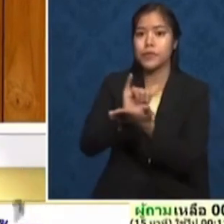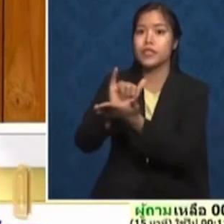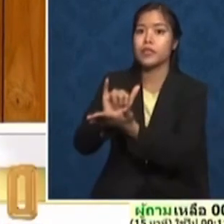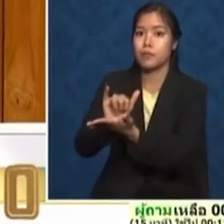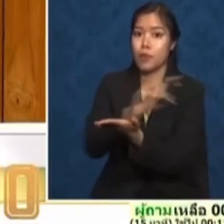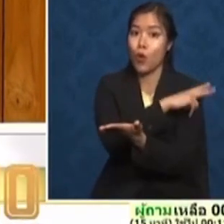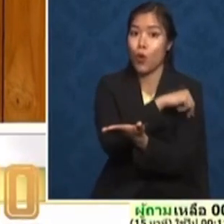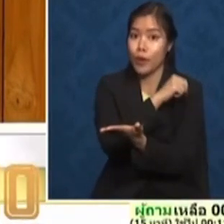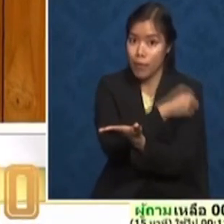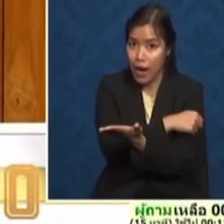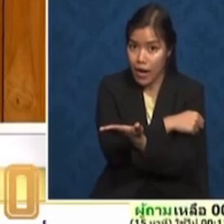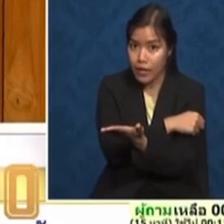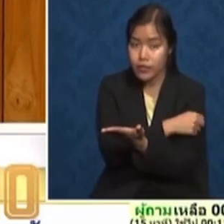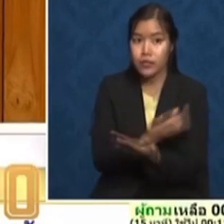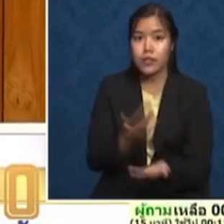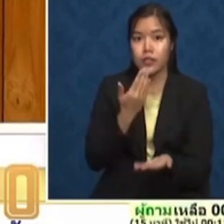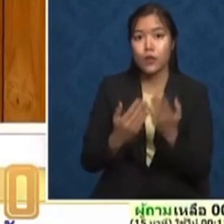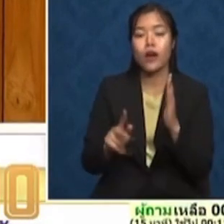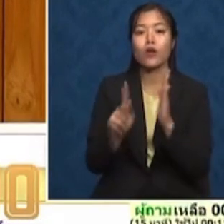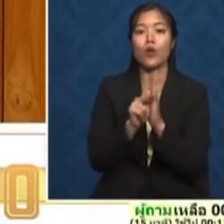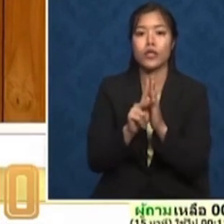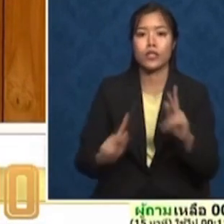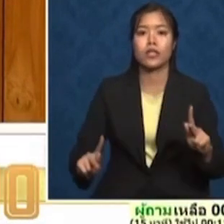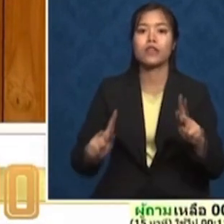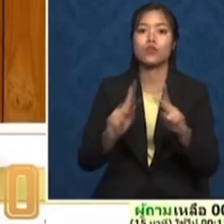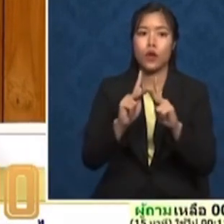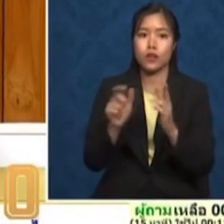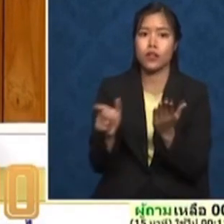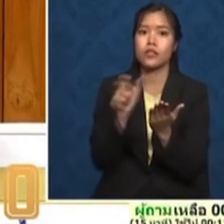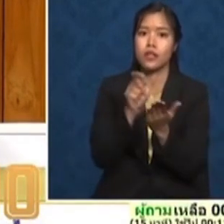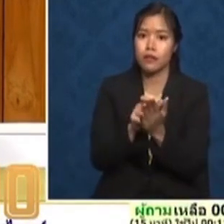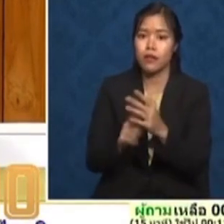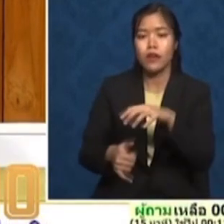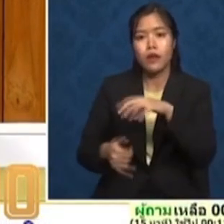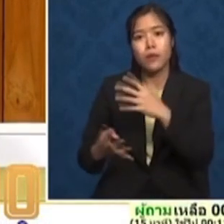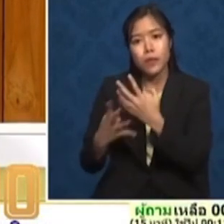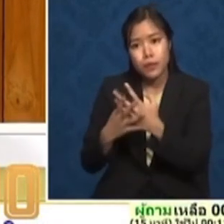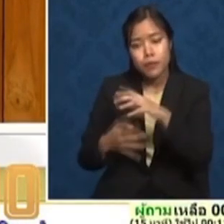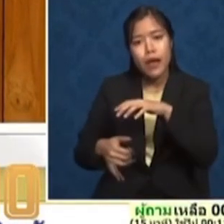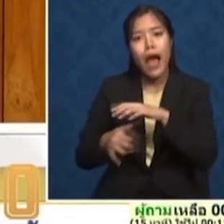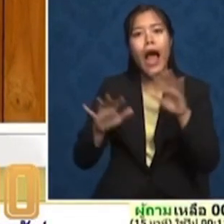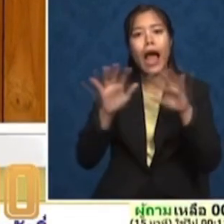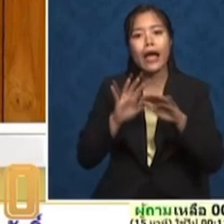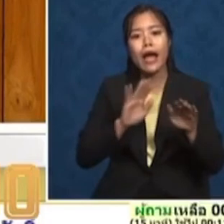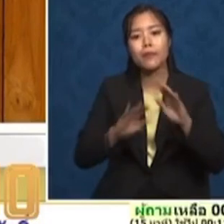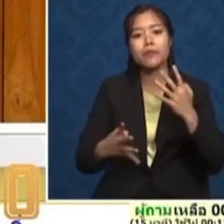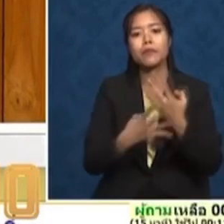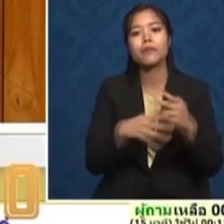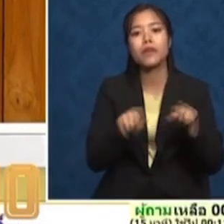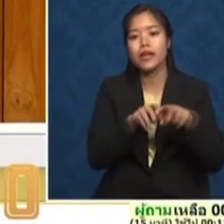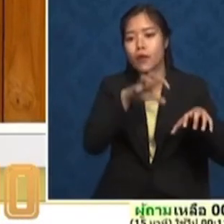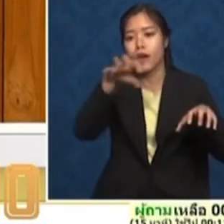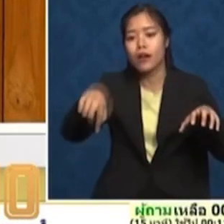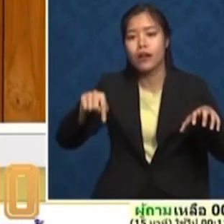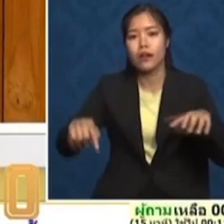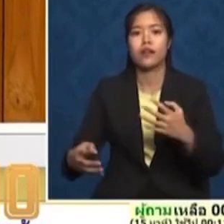พยาบาลแล้วก็กฎกระทรวงก็เขียนว่าเป็นที่ควบคุมก็มีสภาพคล้ายเดือนจำแล้วก็เร็วๆนี้ก็จะมี